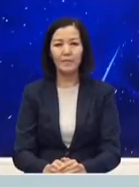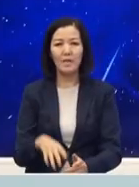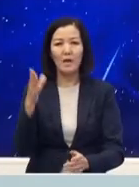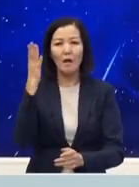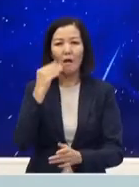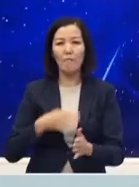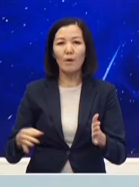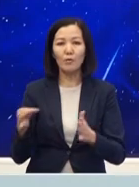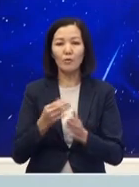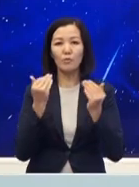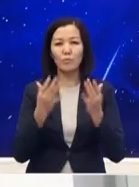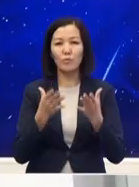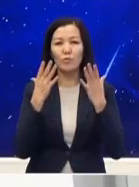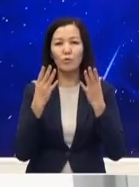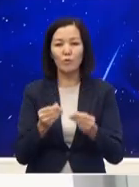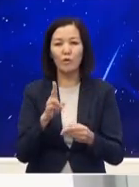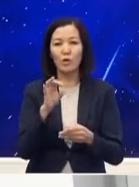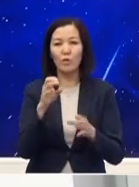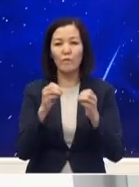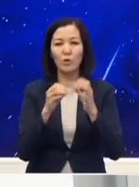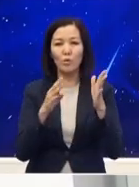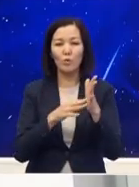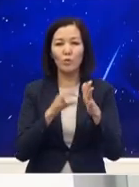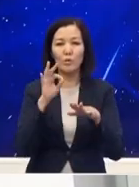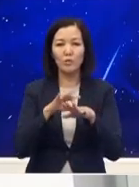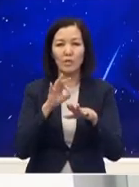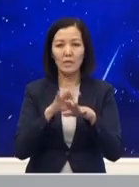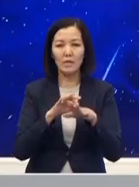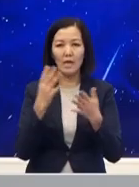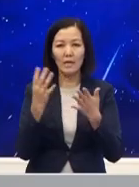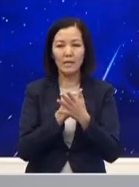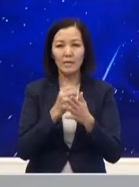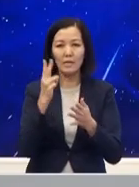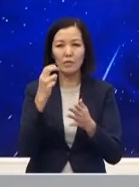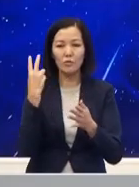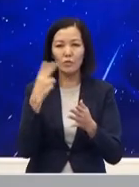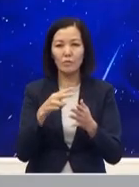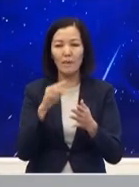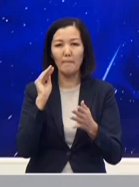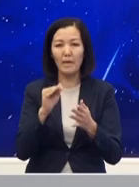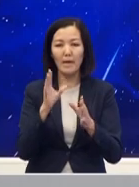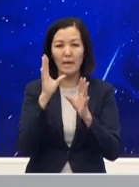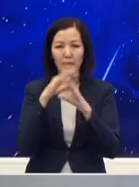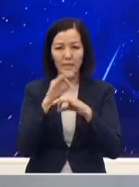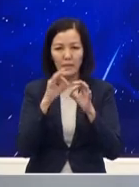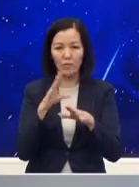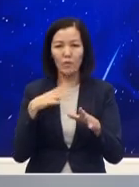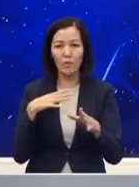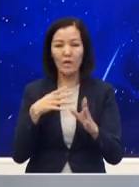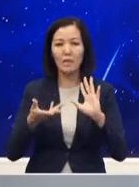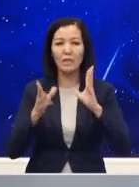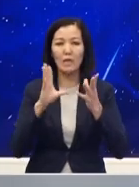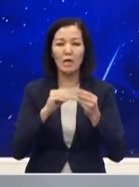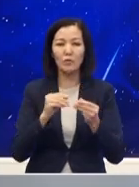Алматы облысында бүгінге дейін COVID-19 инфекциясын анықтайтын 220 мыңға жуық ПЦР зерттеулері жасалған. Бұл диагностикалық